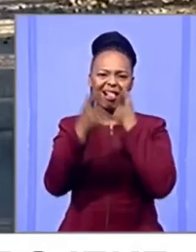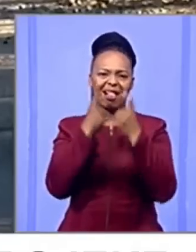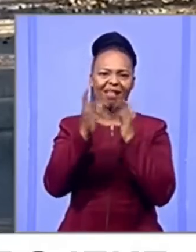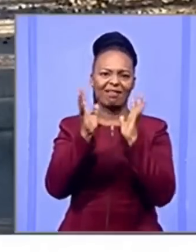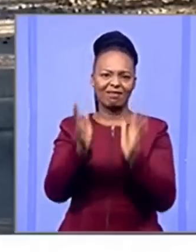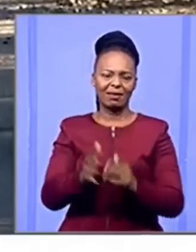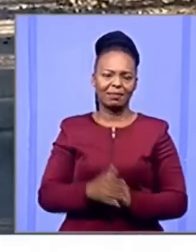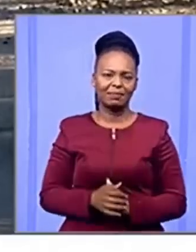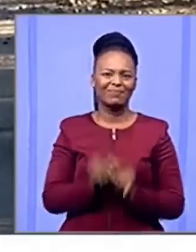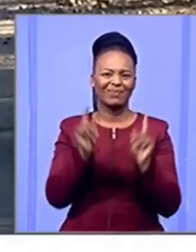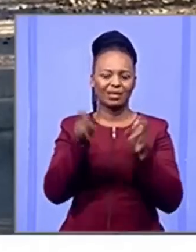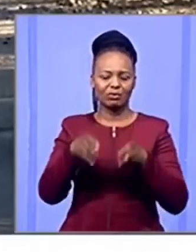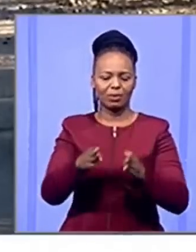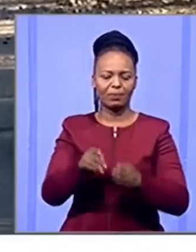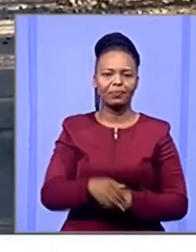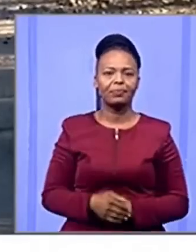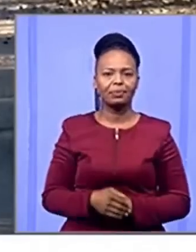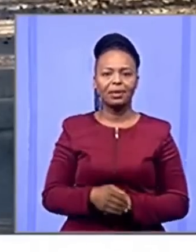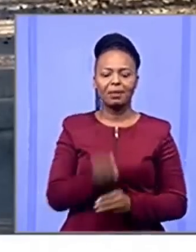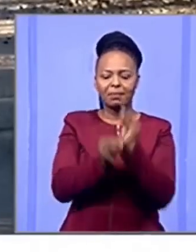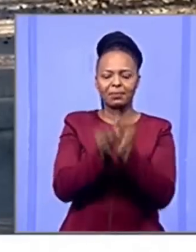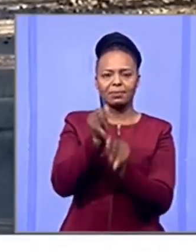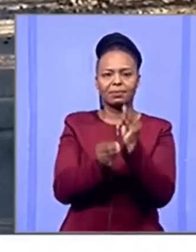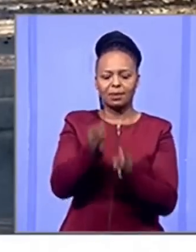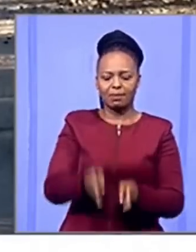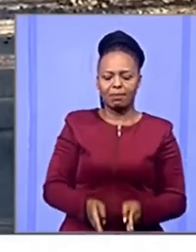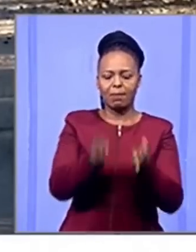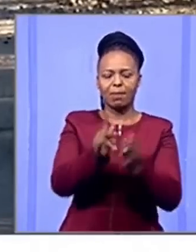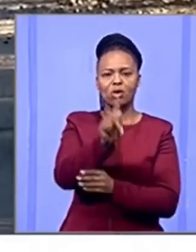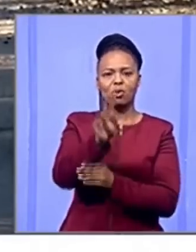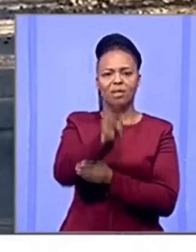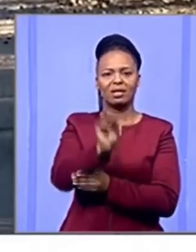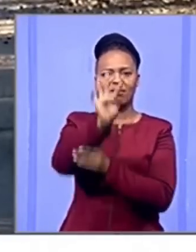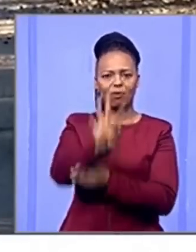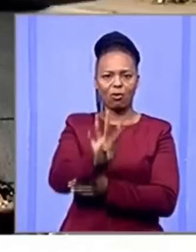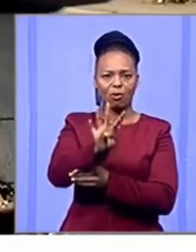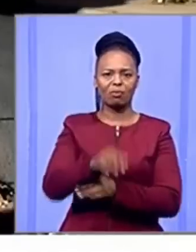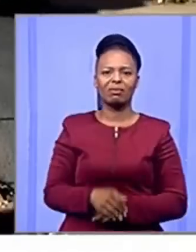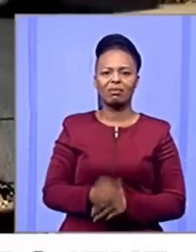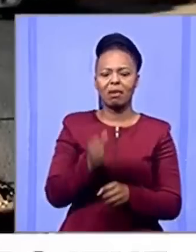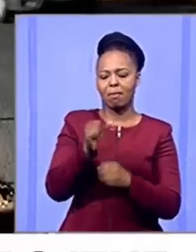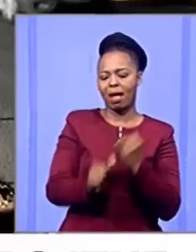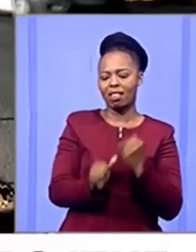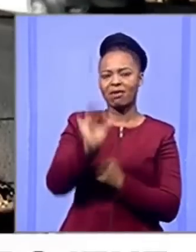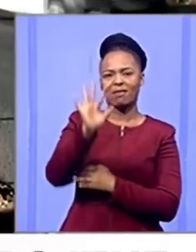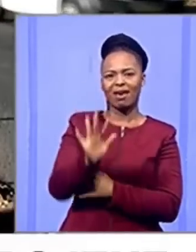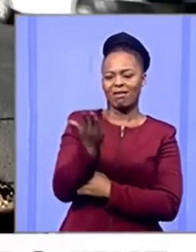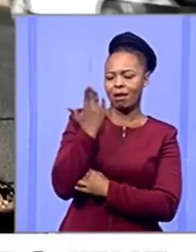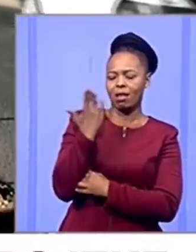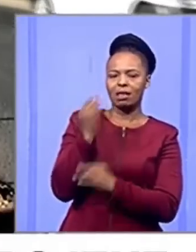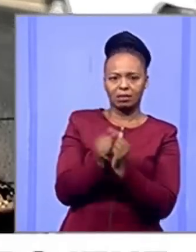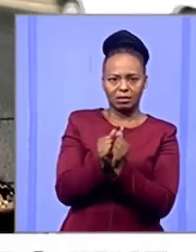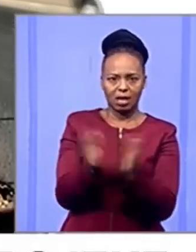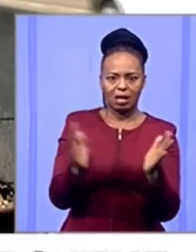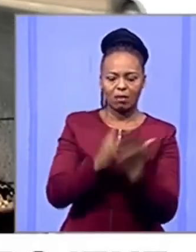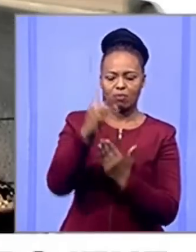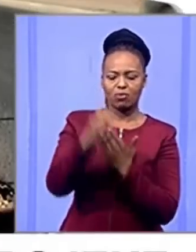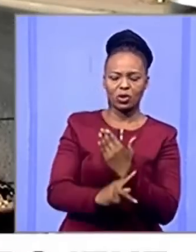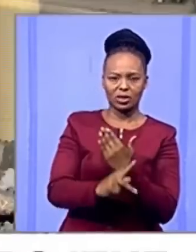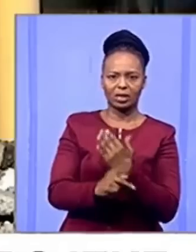Go tokafatswa ga tsela ya sekgala sa dikilomitara di le 4 e simolotswe dikgwedi di le 5 tse di fetileng. E